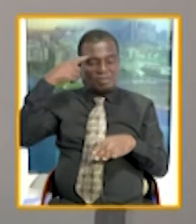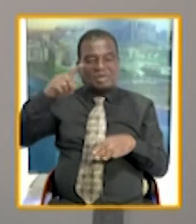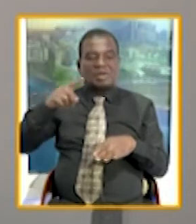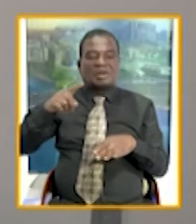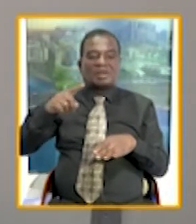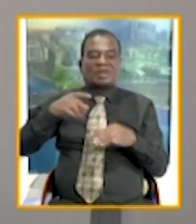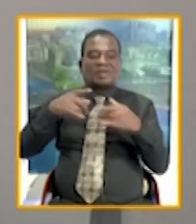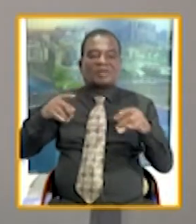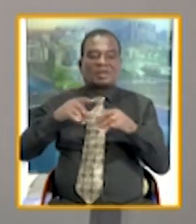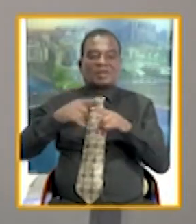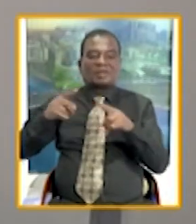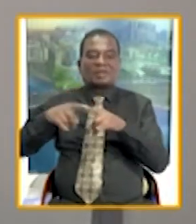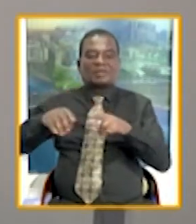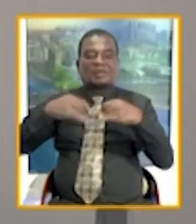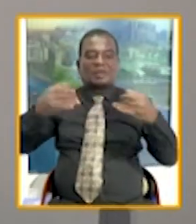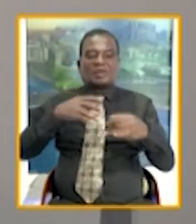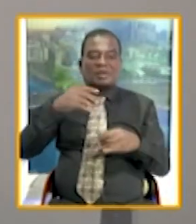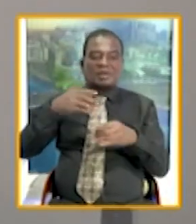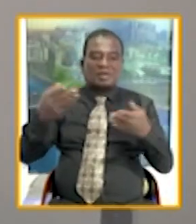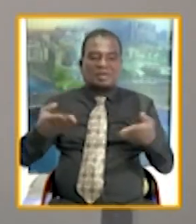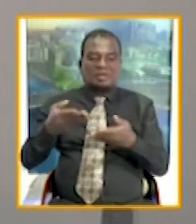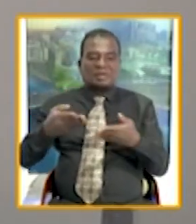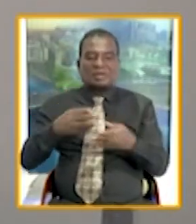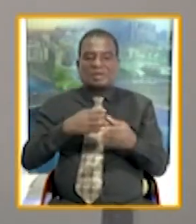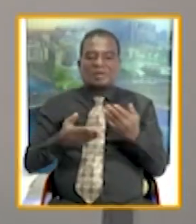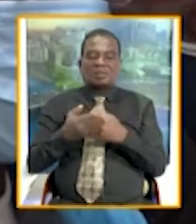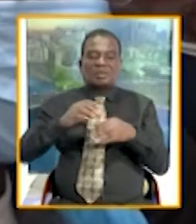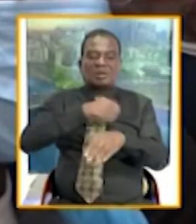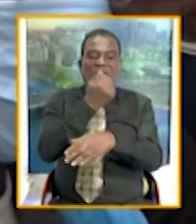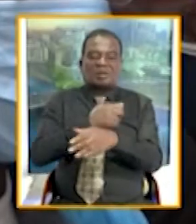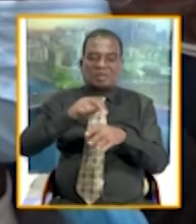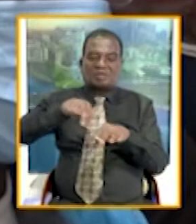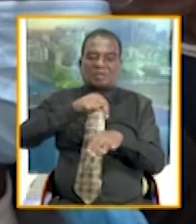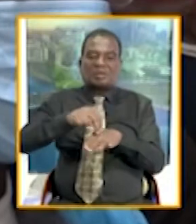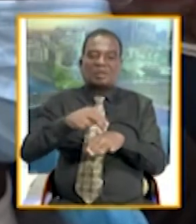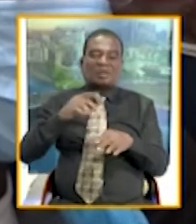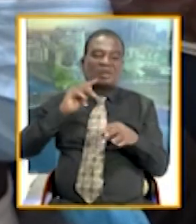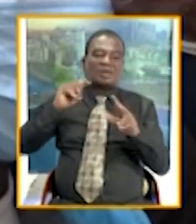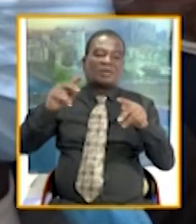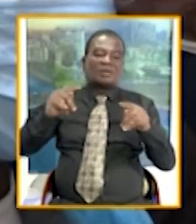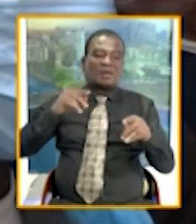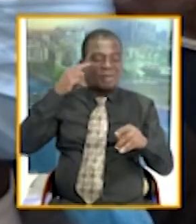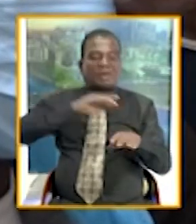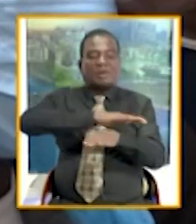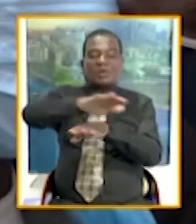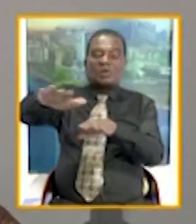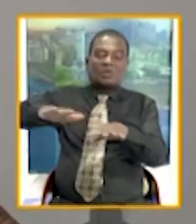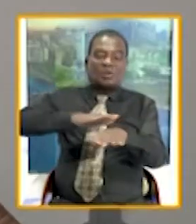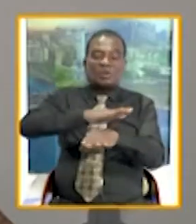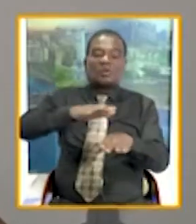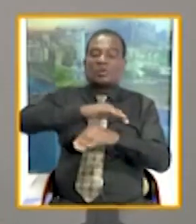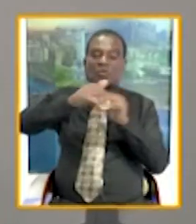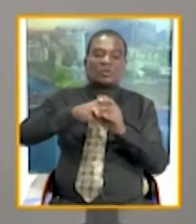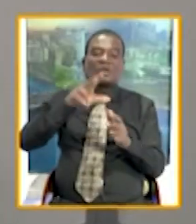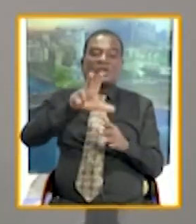qui concerne la presse, qui est ici régulé par l'Autorité nationale de la presse. La RTI va couvrir toutes les 31 régions de